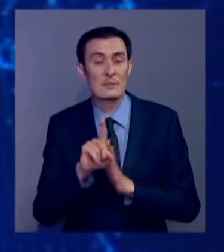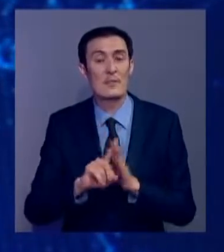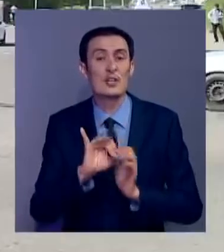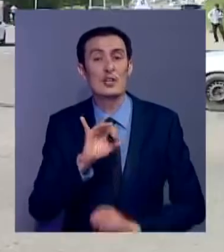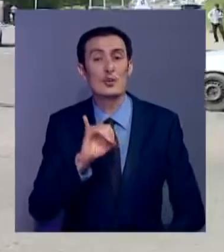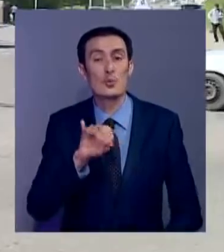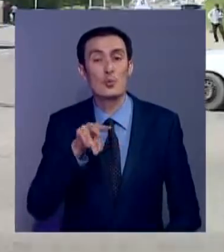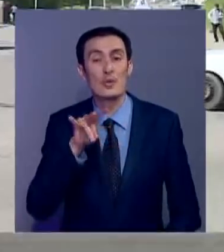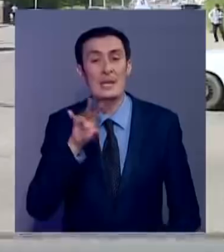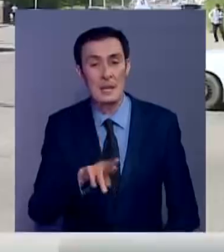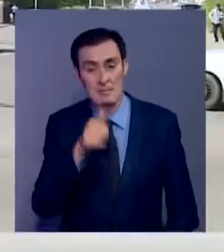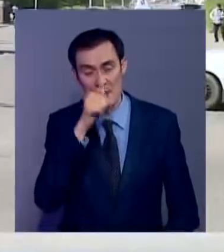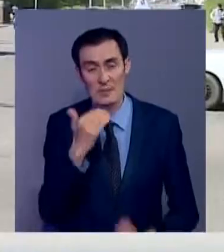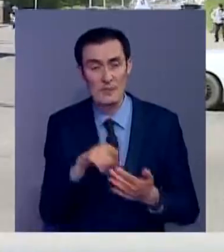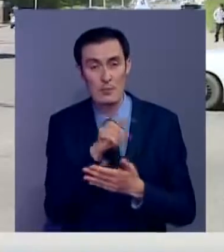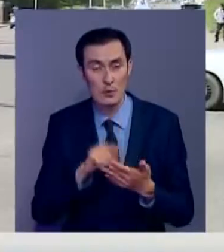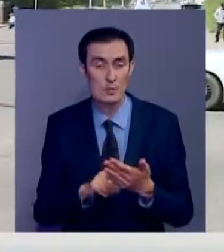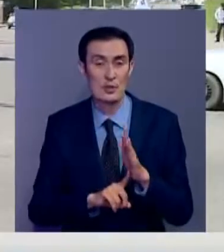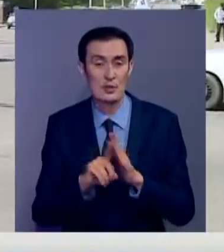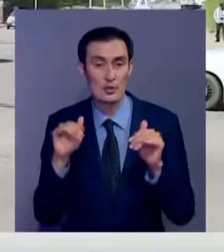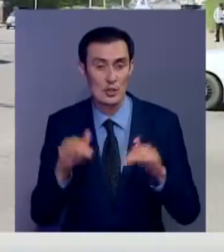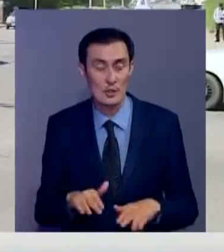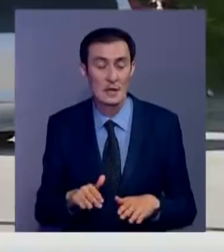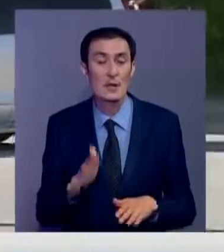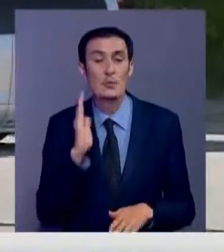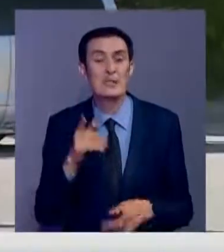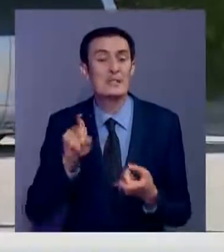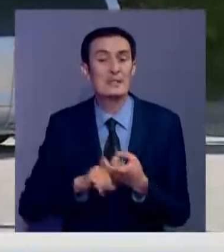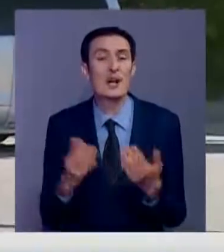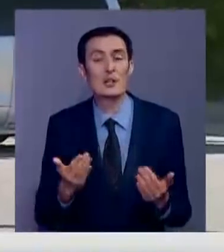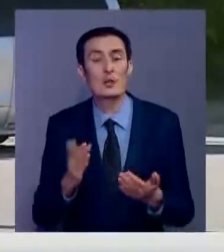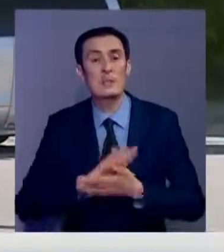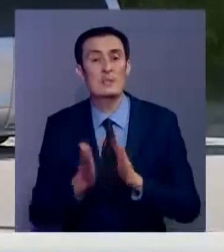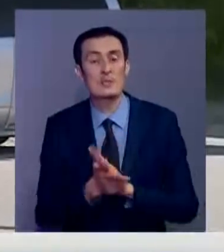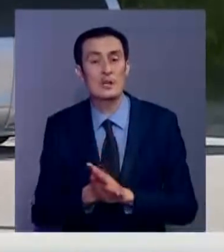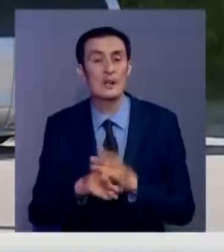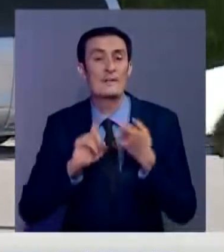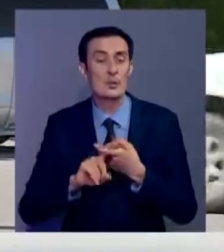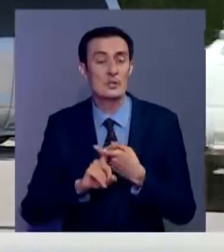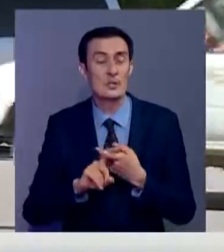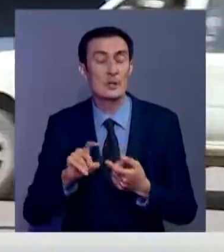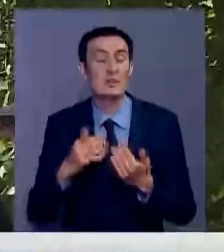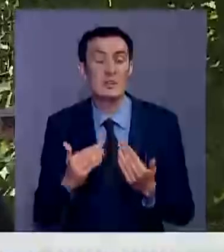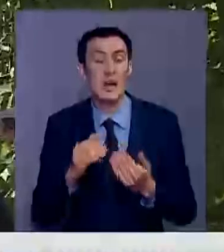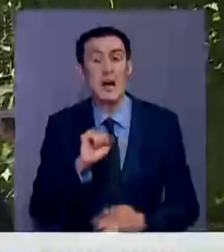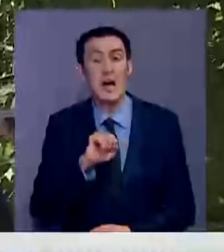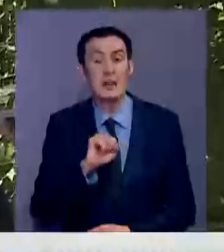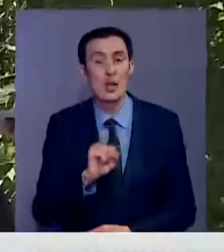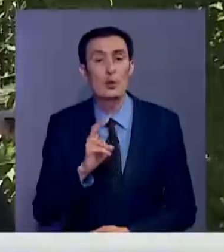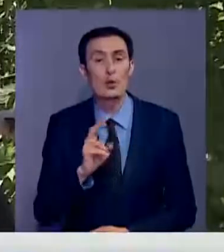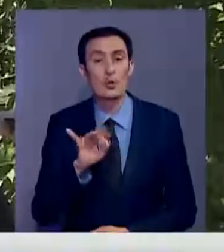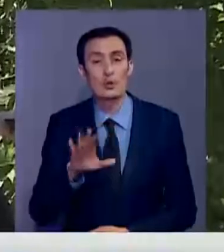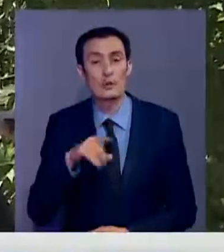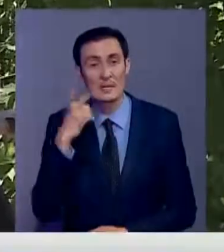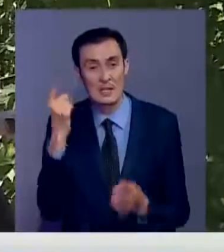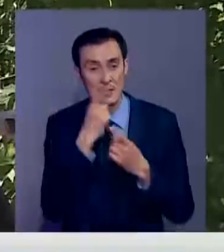июня. Этот вопрос сейчас на рассмотрении. Все будет зависеть от эпидемиологической ситуации. Алтай Кульгинов также